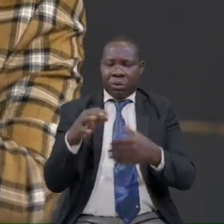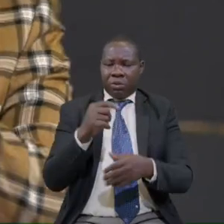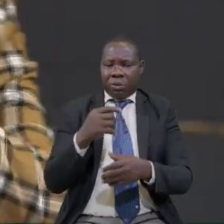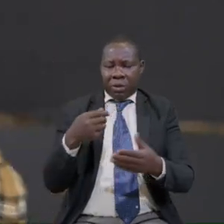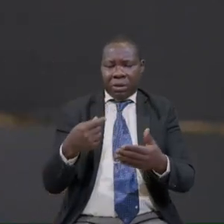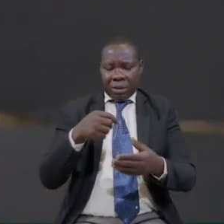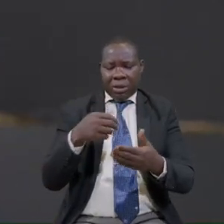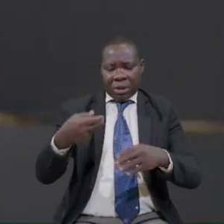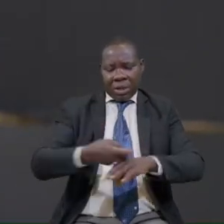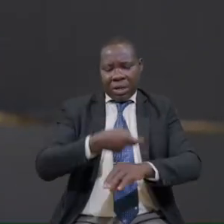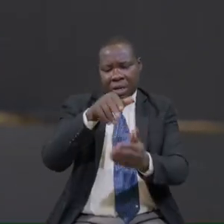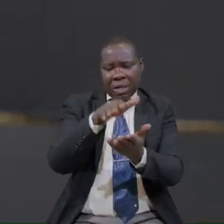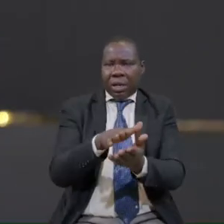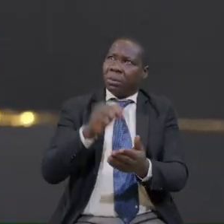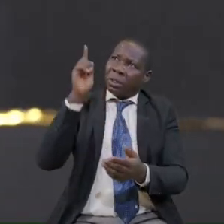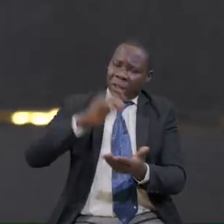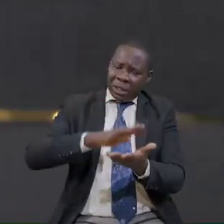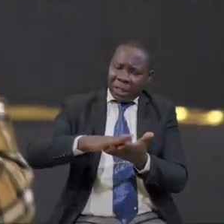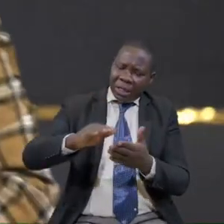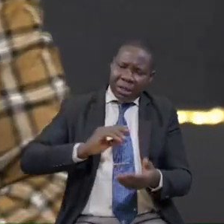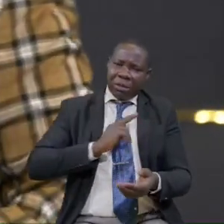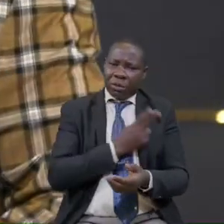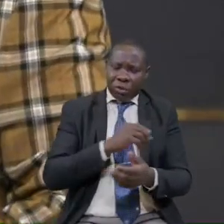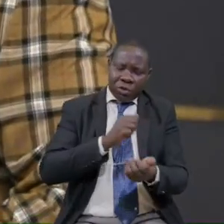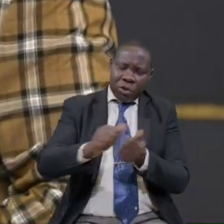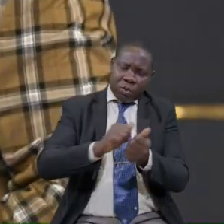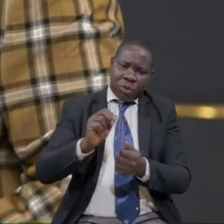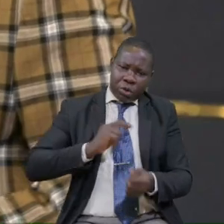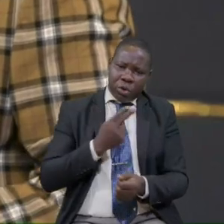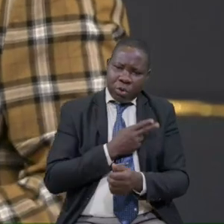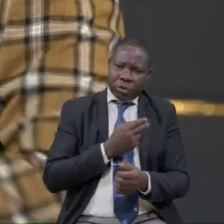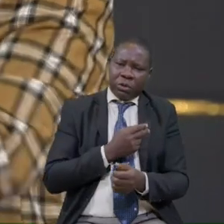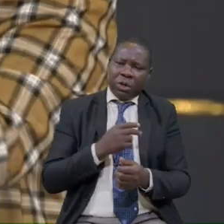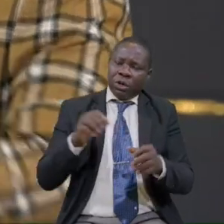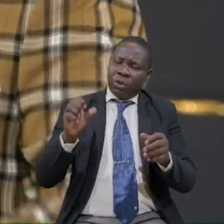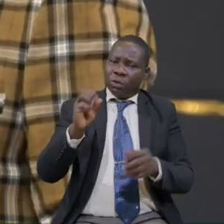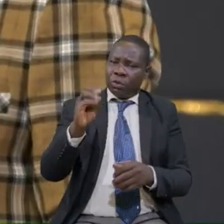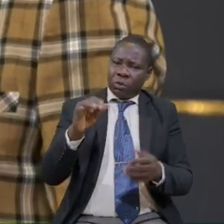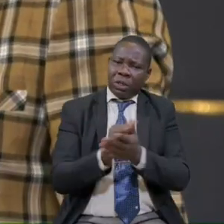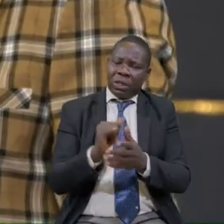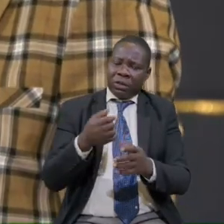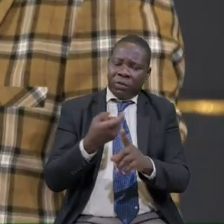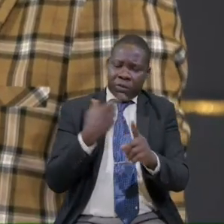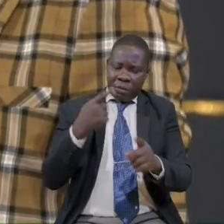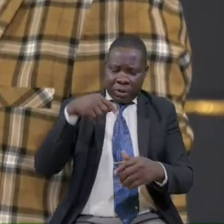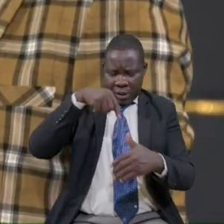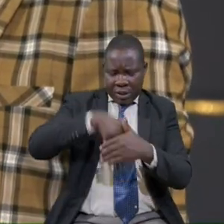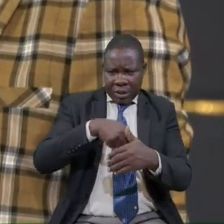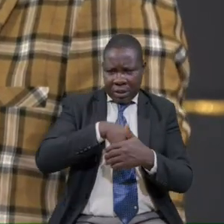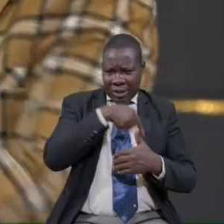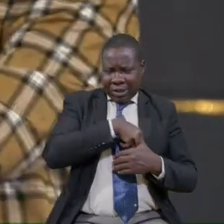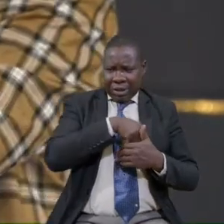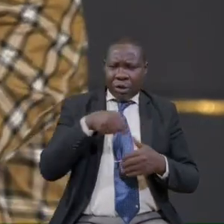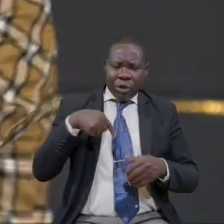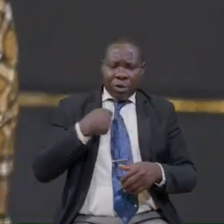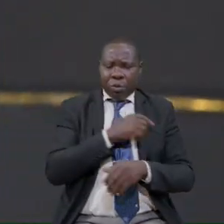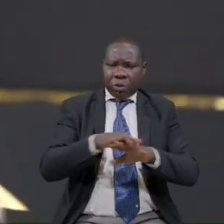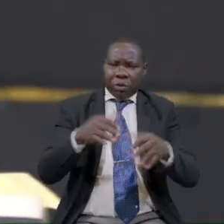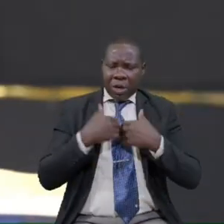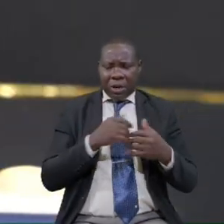purifie, il nous lave, il nous raffine afin qu'au-dedans qu'on n'ait plus le